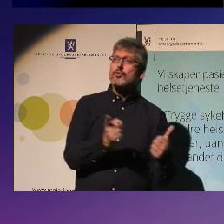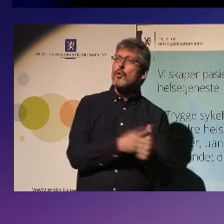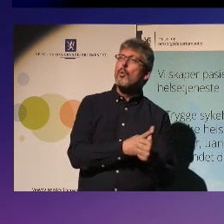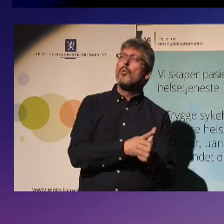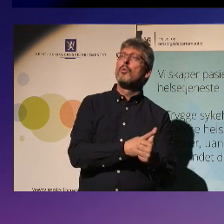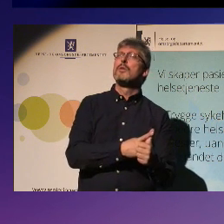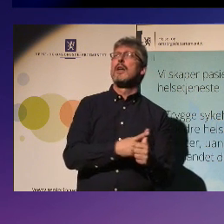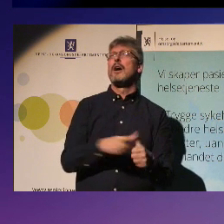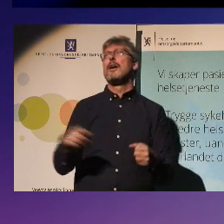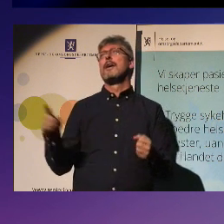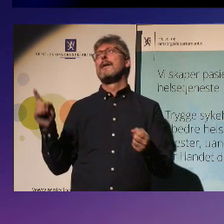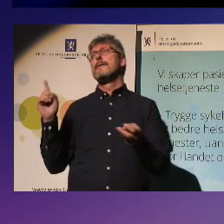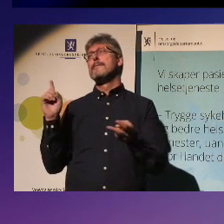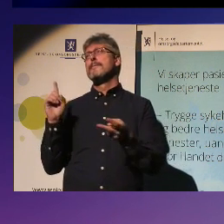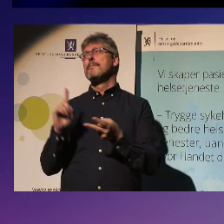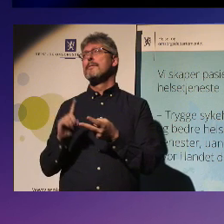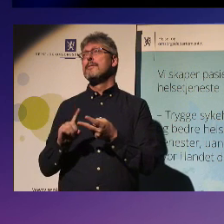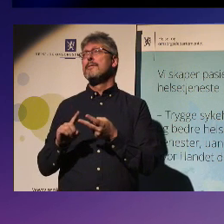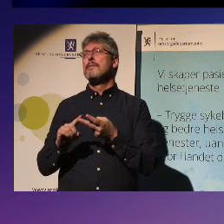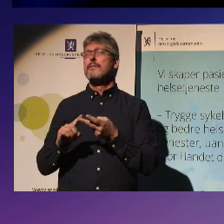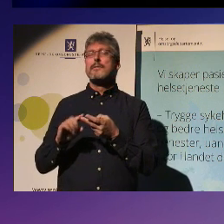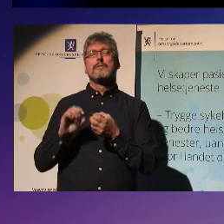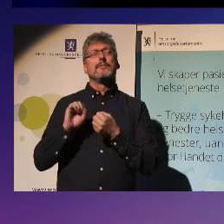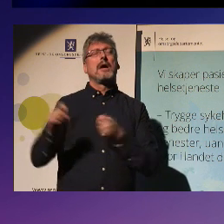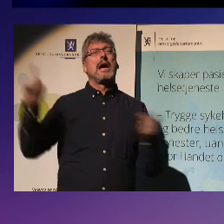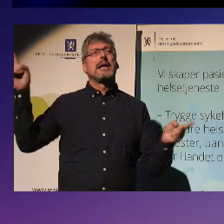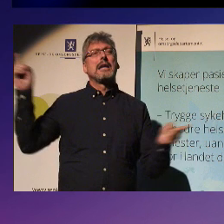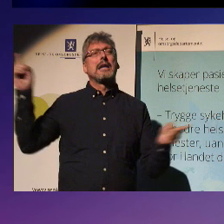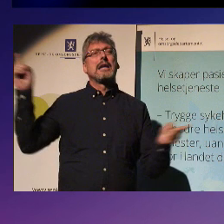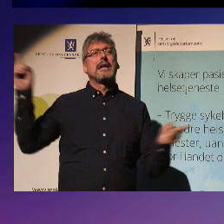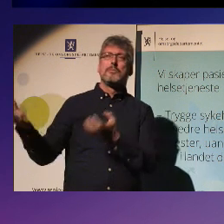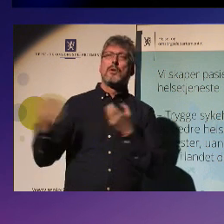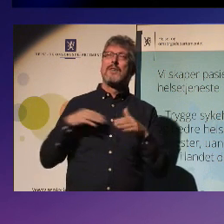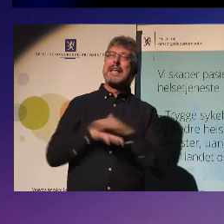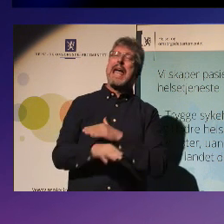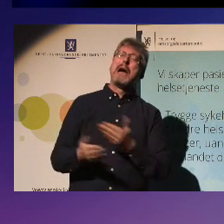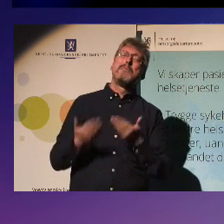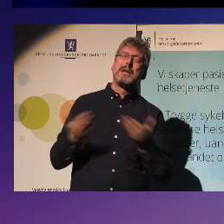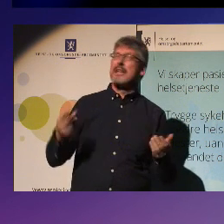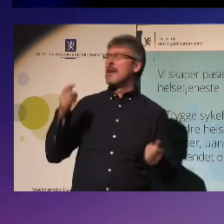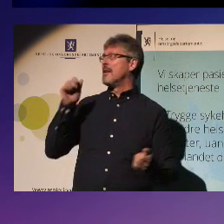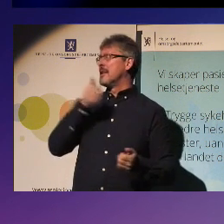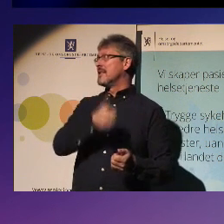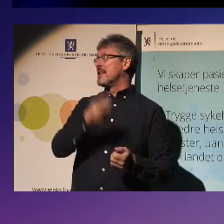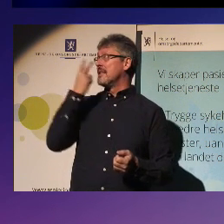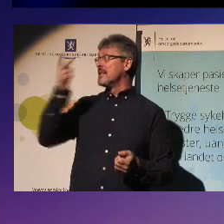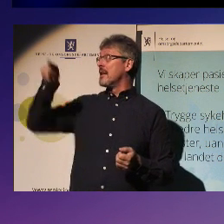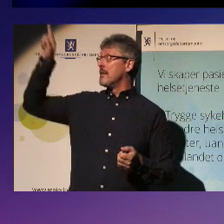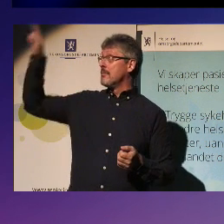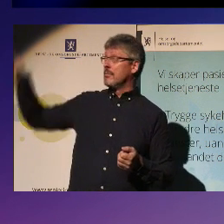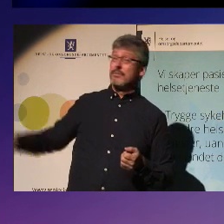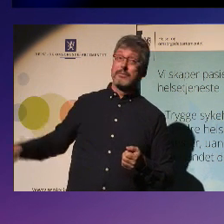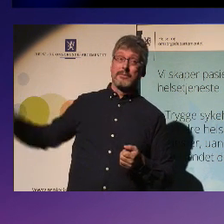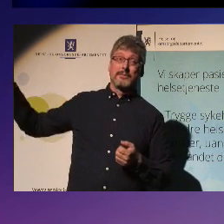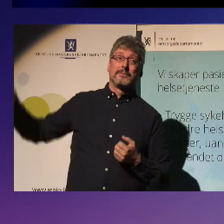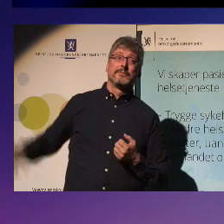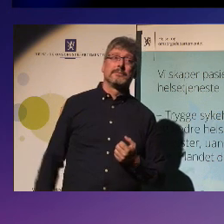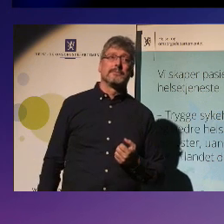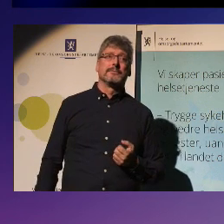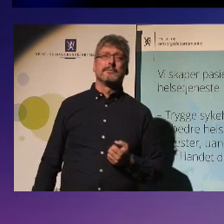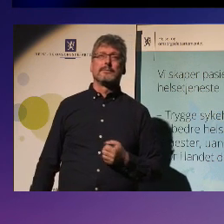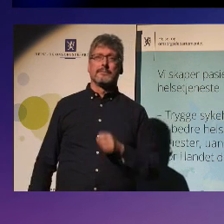unngått redusert behov for hjemmetjeneste. Ja, de ser jo selv, kan du se på scenen.